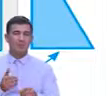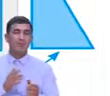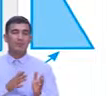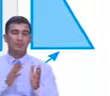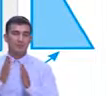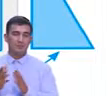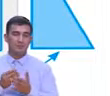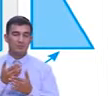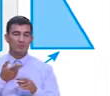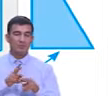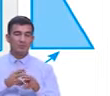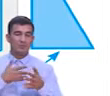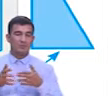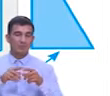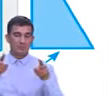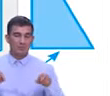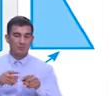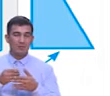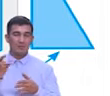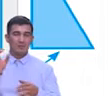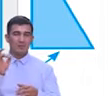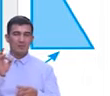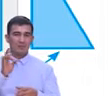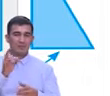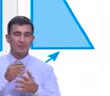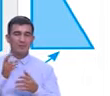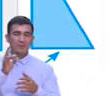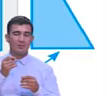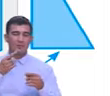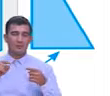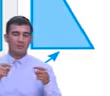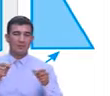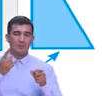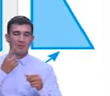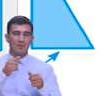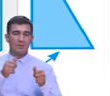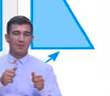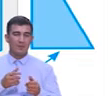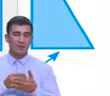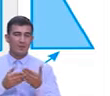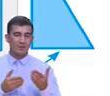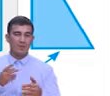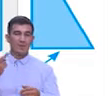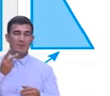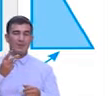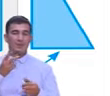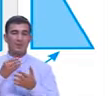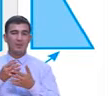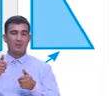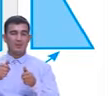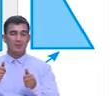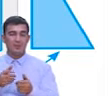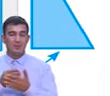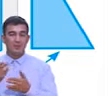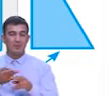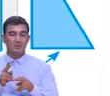So'ng shaffof qog'ozni tekislik bo'ylab siljitib, birinchi shakl andozasini ikkinchi shakl bilan